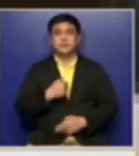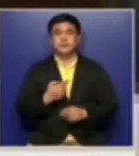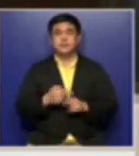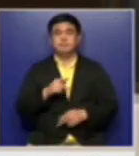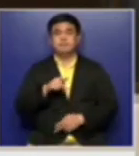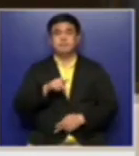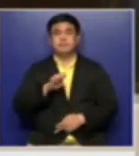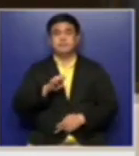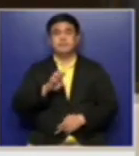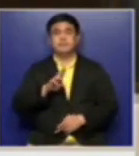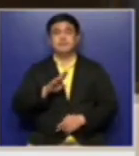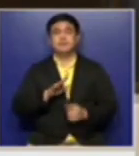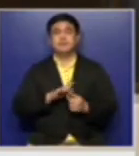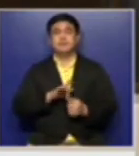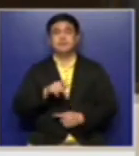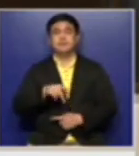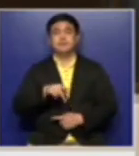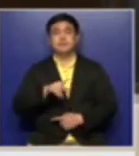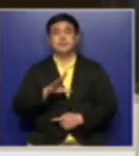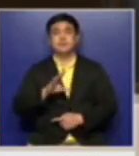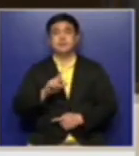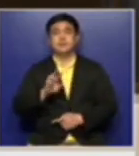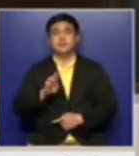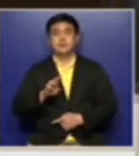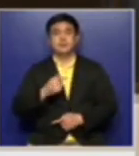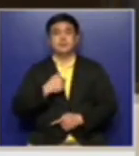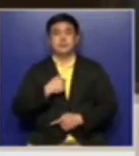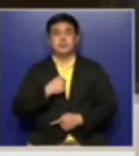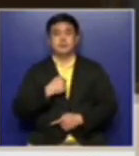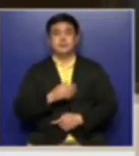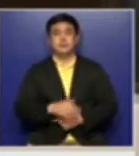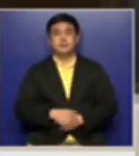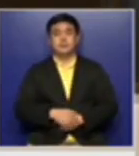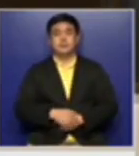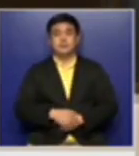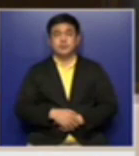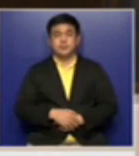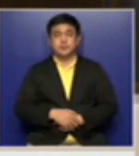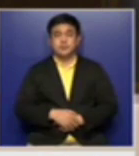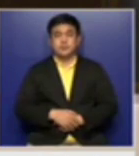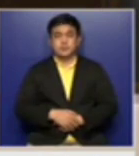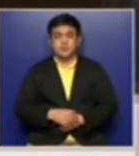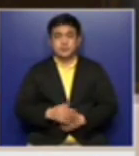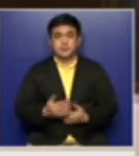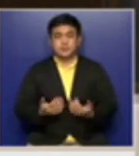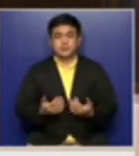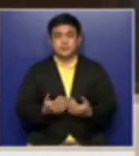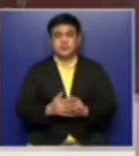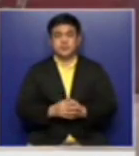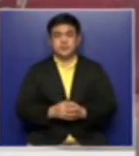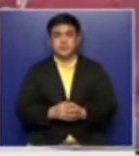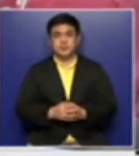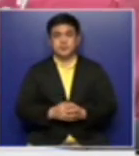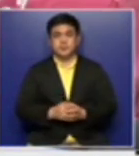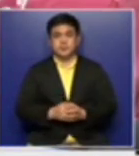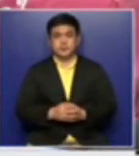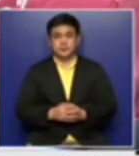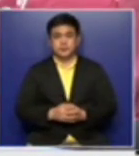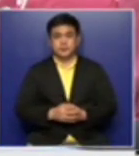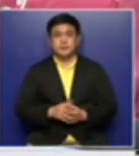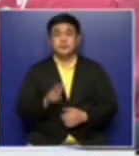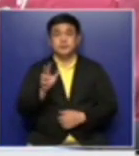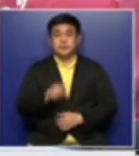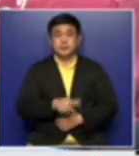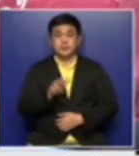สมาชิกสภาผู้แทนราษฎรจังหวัดกาฬสินธุ์เขตเลือกตั้งที่4อำเภอสามชัยคำม่วงสมเด็จนามนดอนจานพรรคเพื่อไท